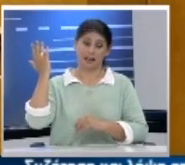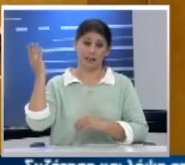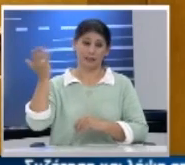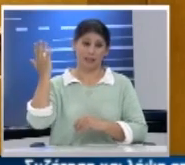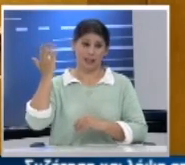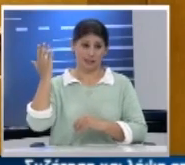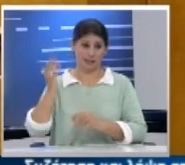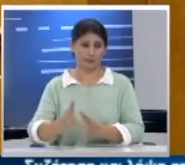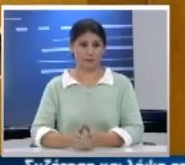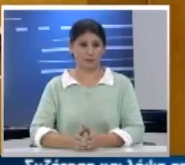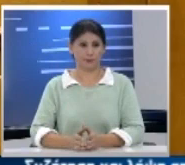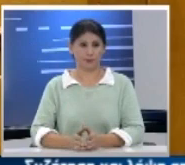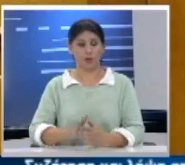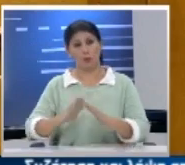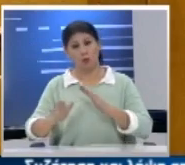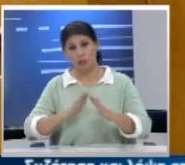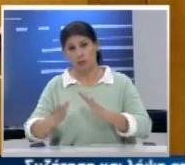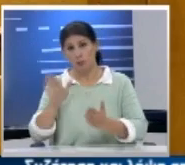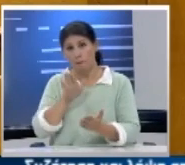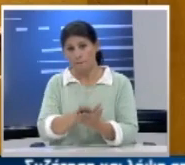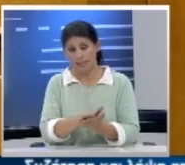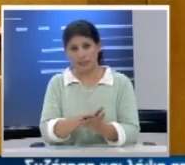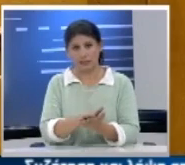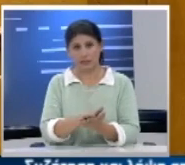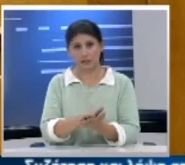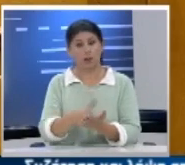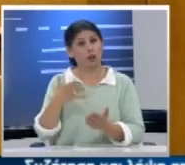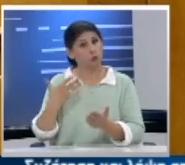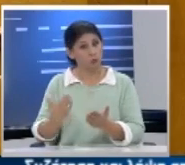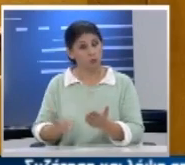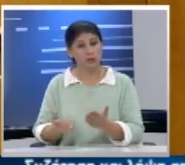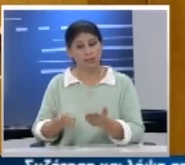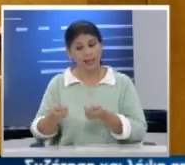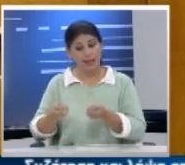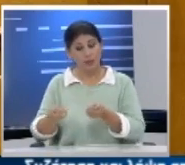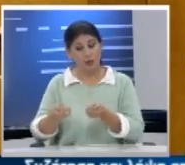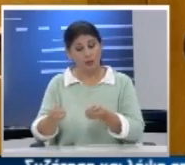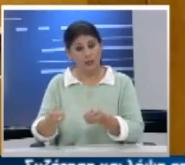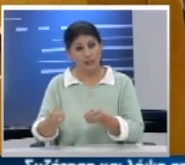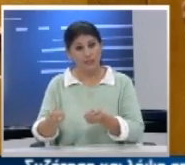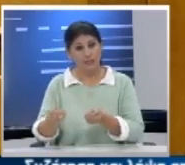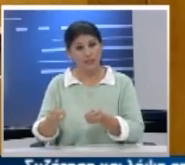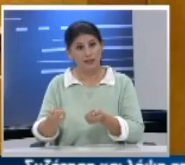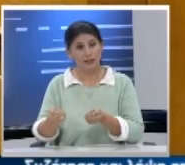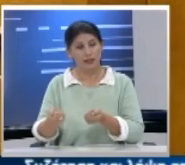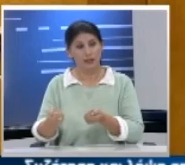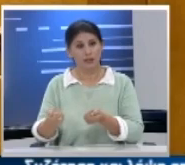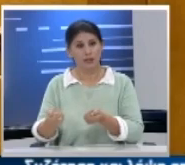ένας μυστικός κύκλος ο οποίος καθοδηγούσε πίσω από τις κουρτίνες τα νήματα κτλ. Αυτά τα ξεχάσαμε τώρα. Αυτά δεν